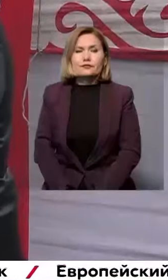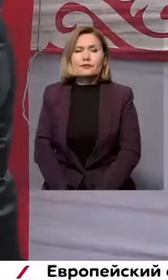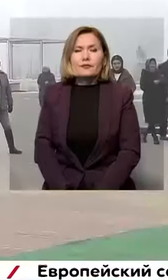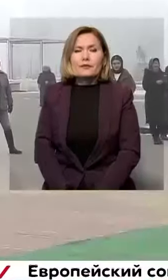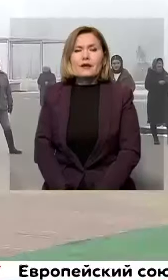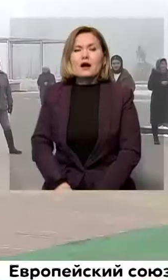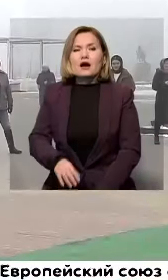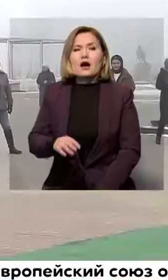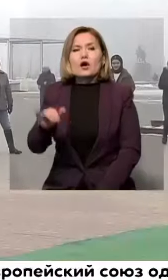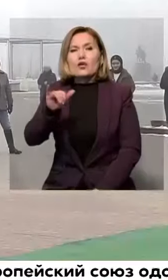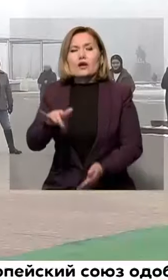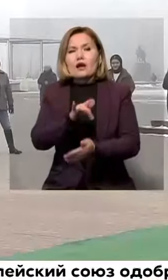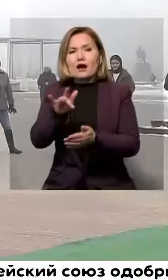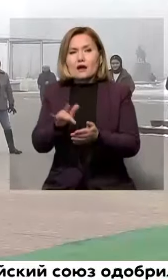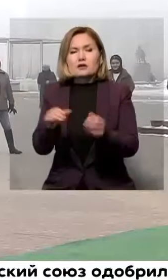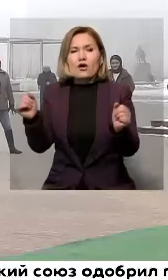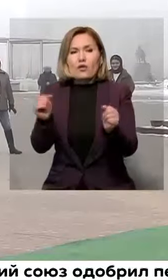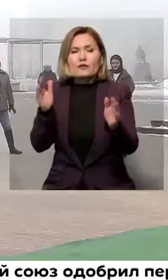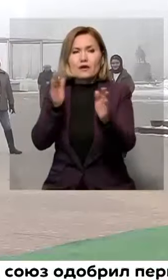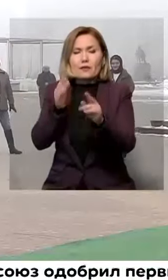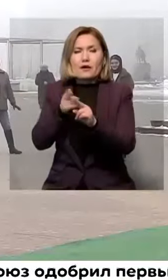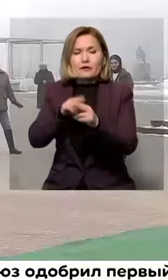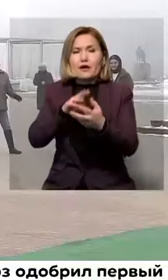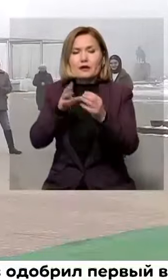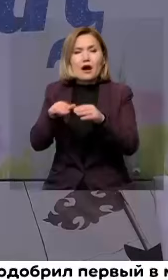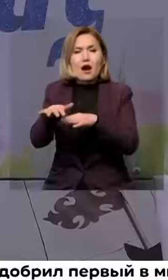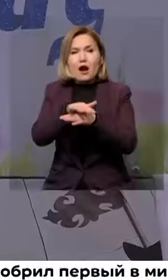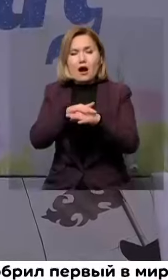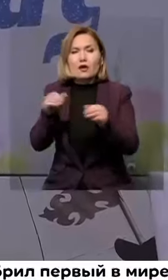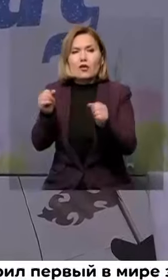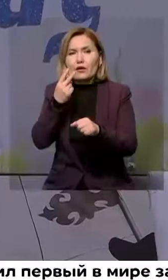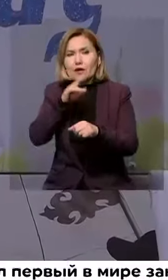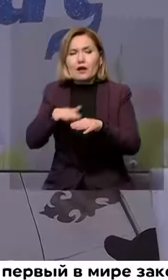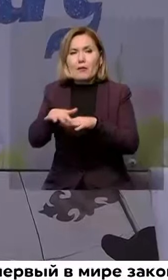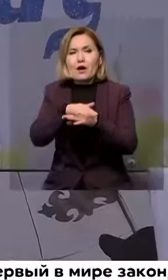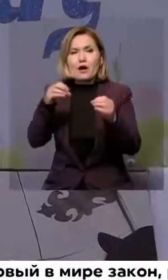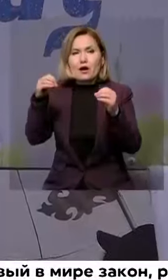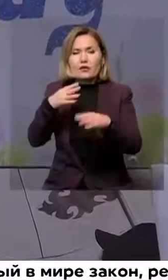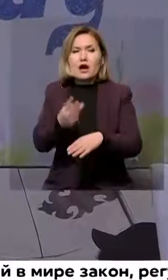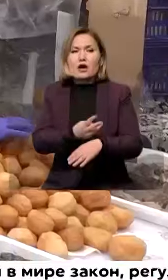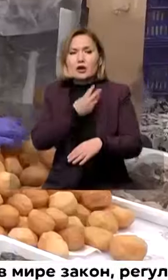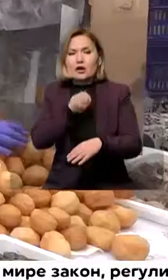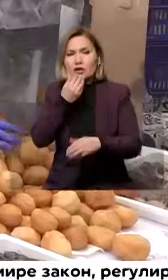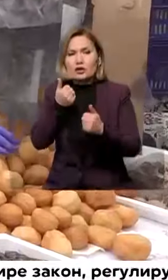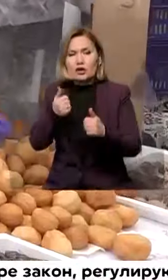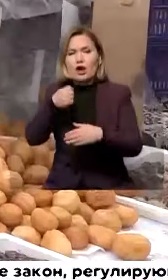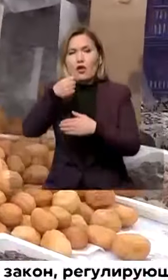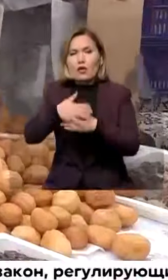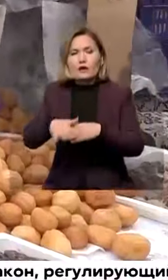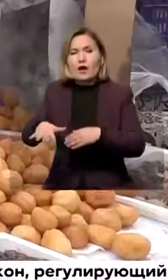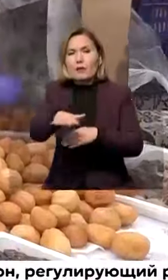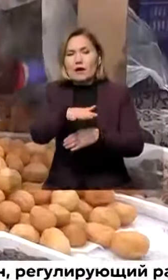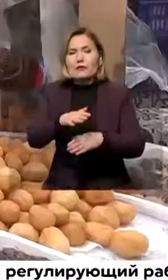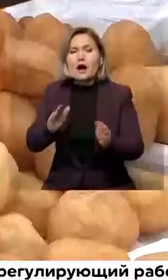Ақжайық өңірінде қыстың ызғары әлі қайта қойған жоқ. Дегенмен күннің салқындығына қарамастан мерекеге жиылған көпшіліктің көңіл күйі көтеріңкі. Орталық алаңда